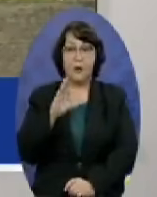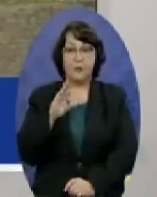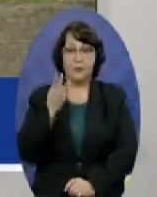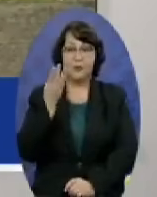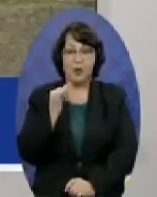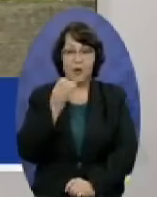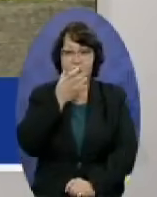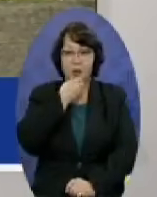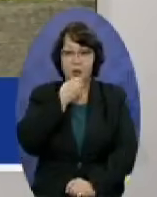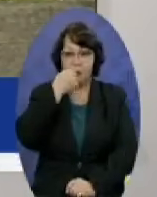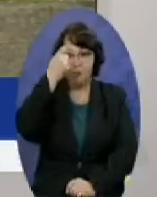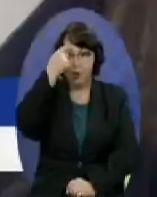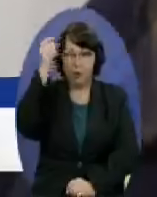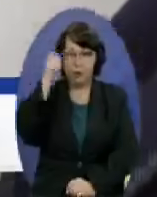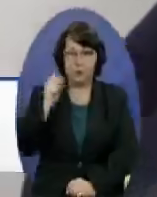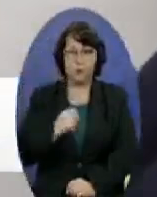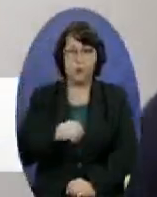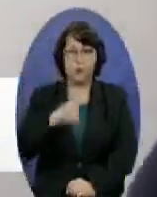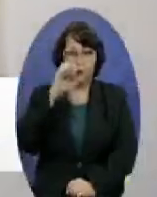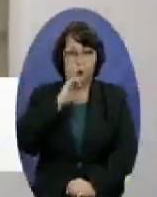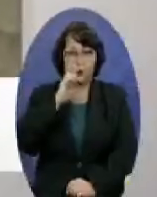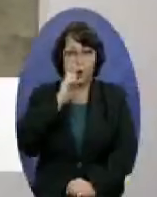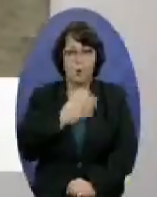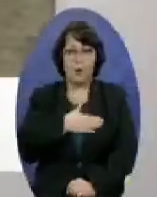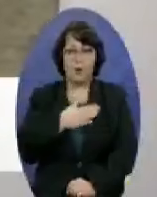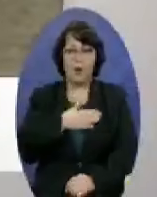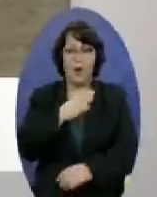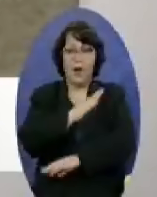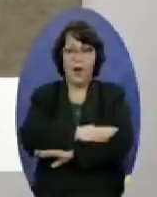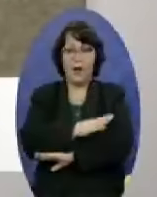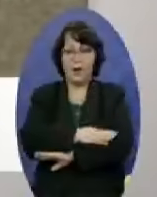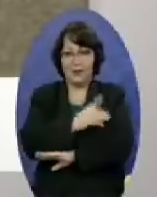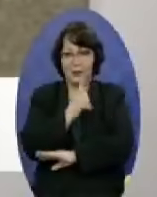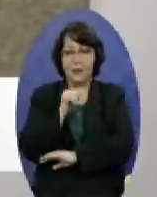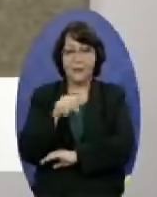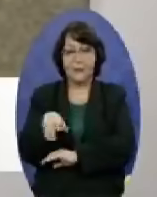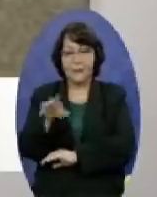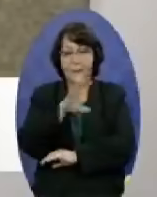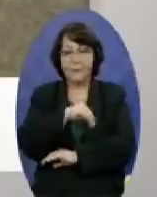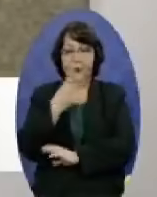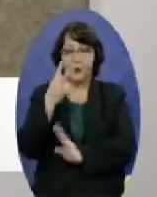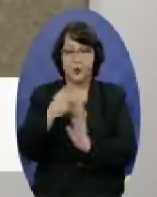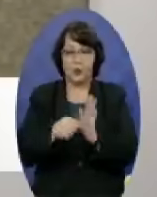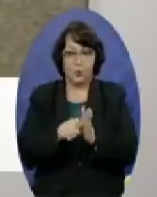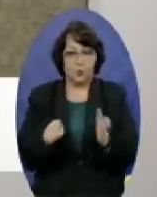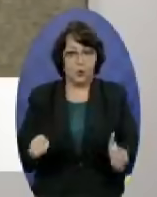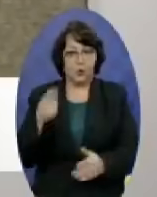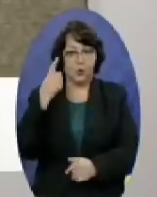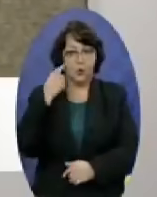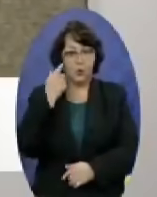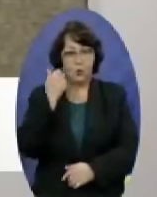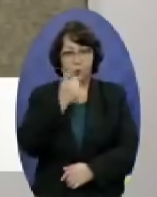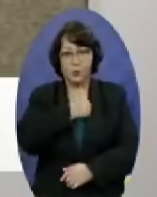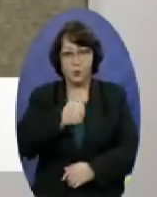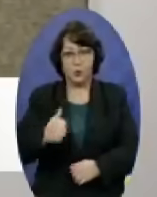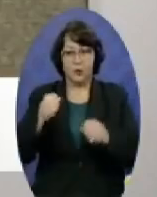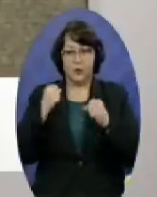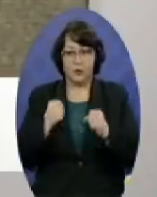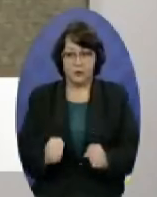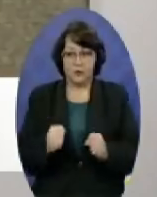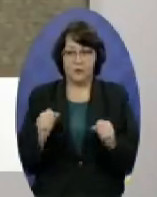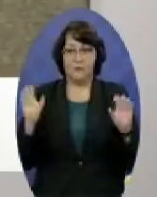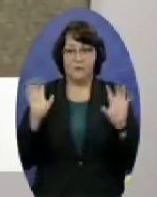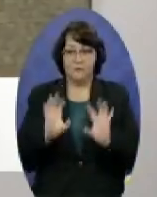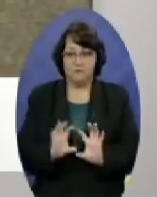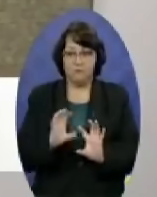бол Монгол бичгэд сонирхолтой. Манай анги болохоор энийг 2 сар хичээнгүүлэн баг өдөр шүнгүү баг бид нэр цуглаад